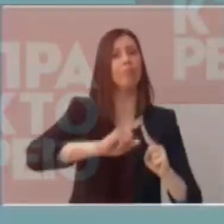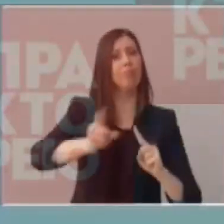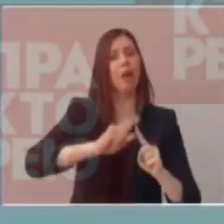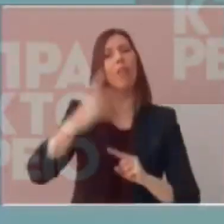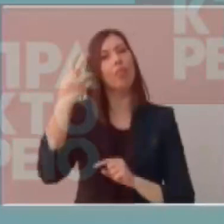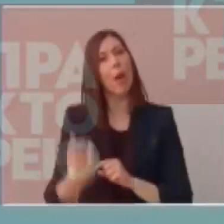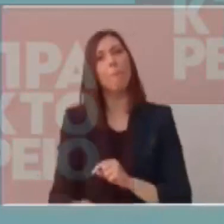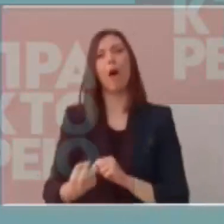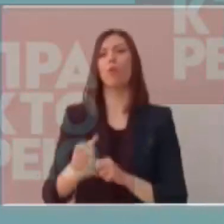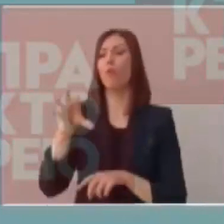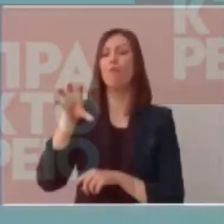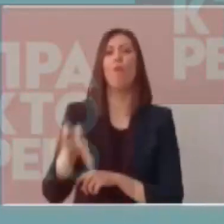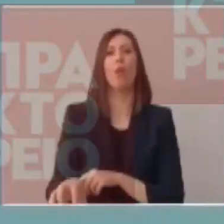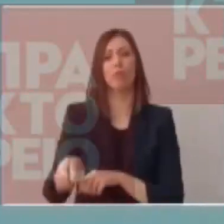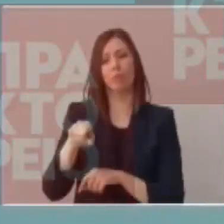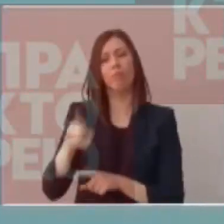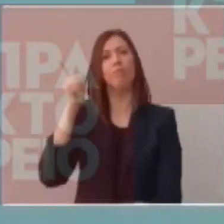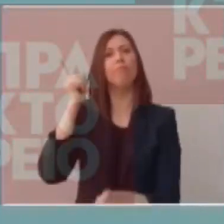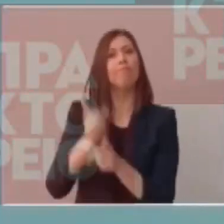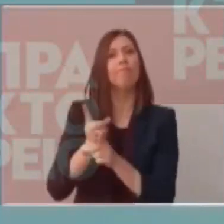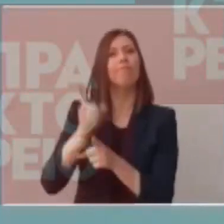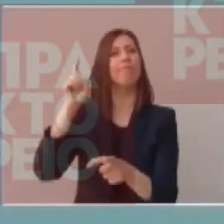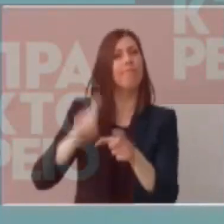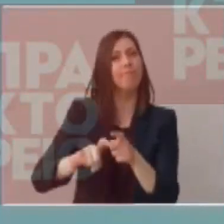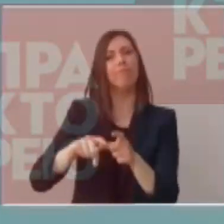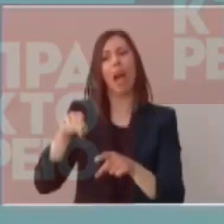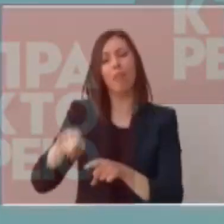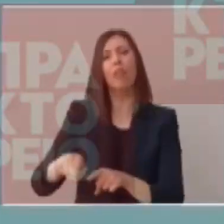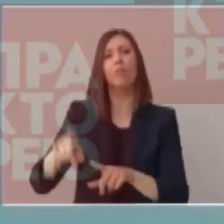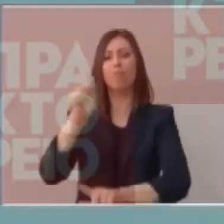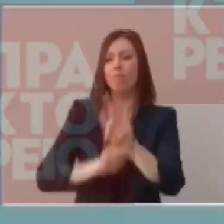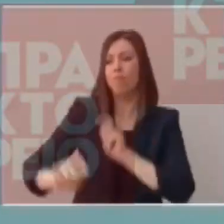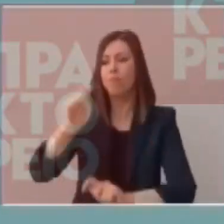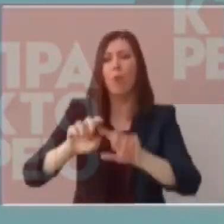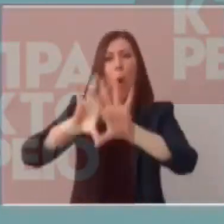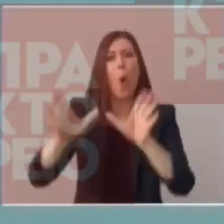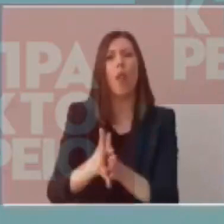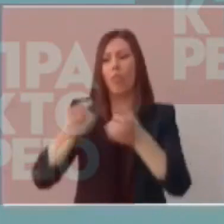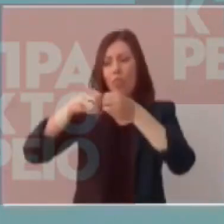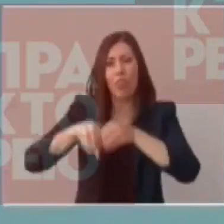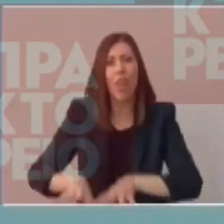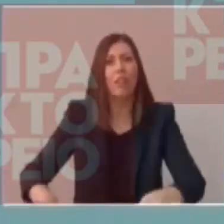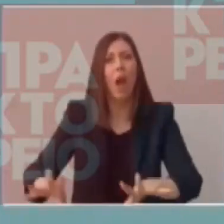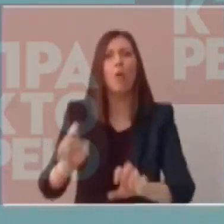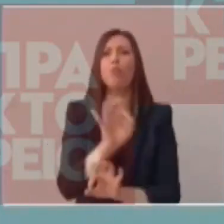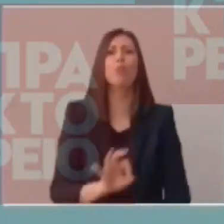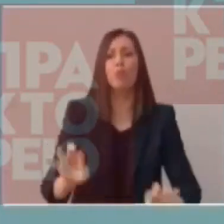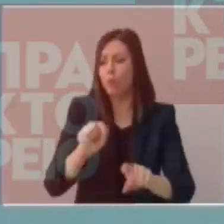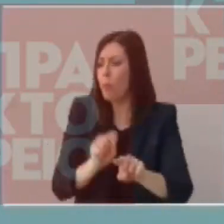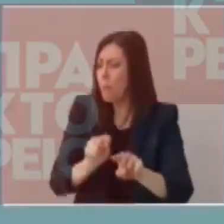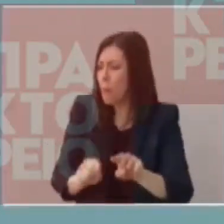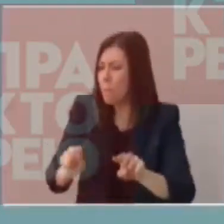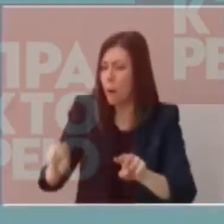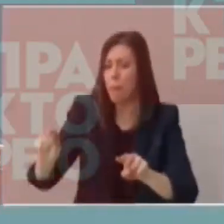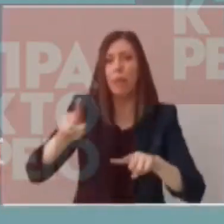οχημάτων. Αυτοί θα αναπτύσσουν τα δίκτυα και τα σημεία φόρτισης σε ολόκληρη την